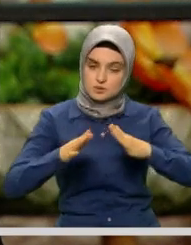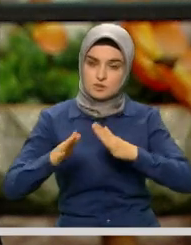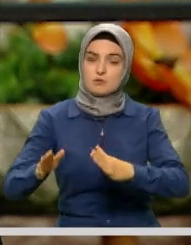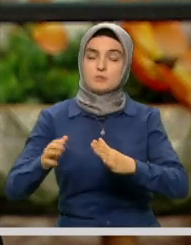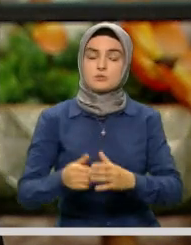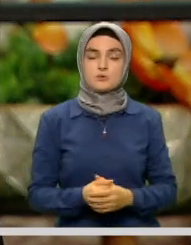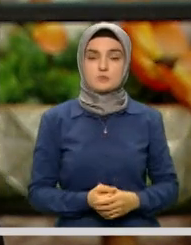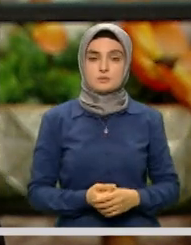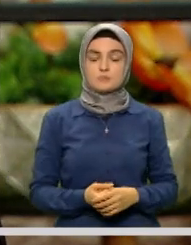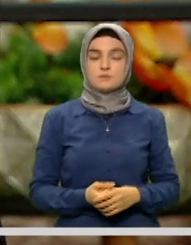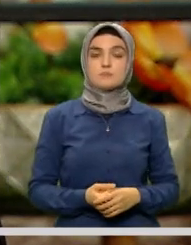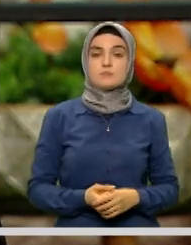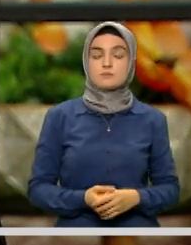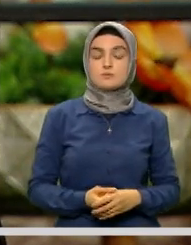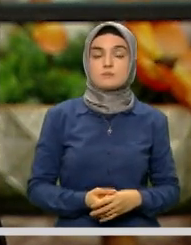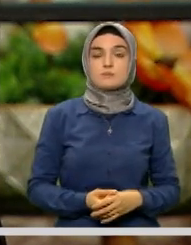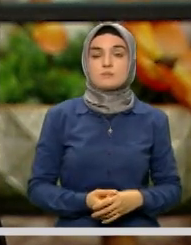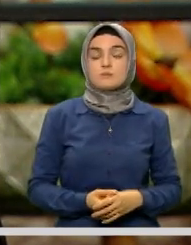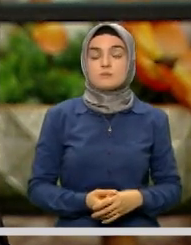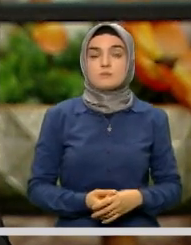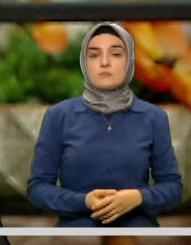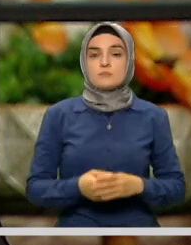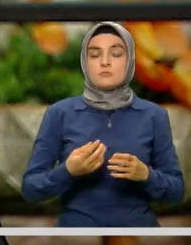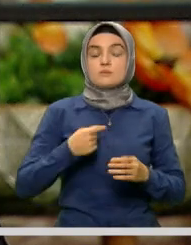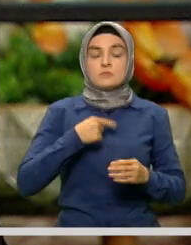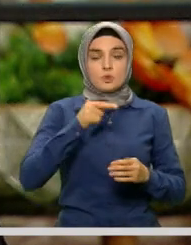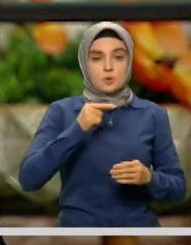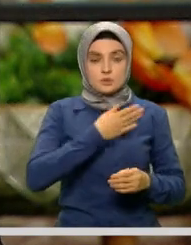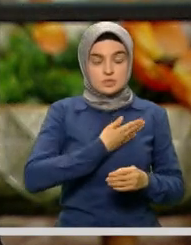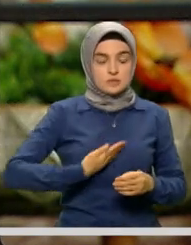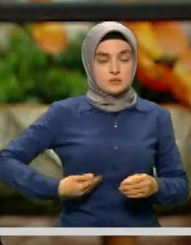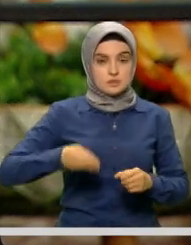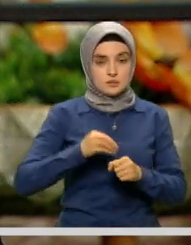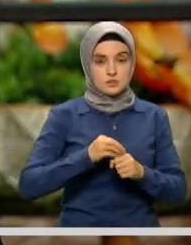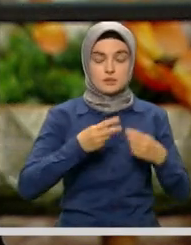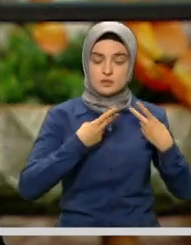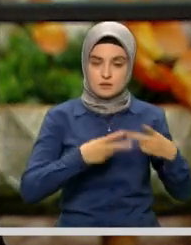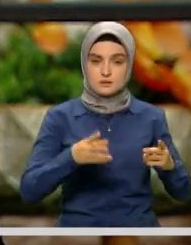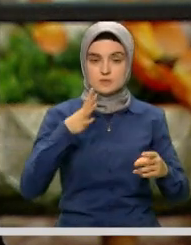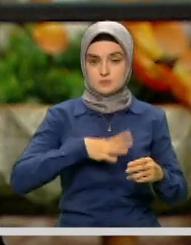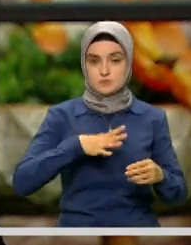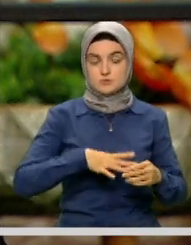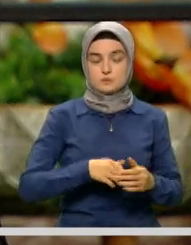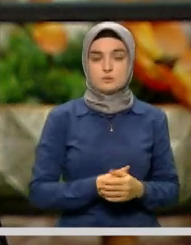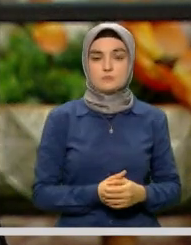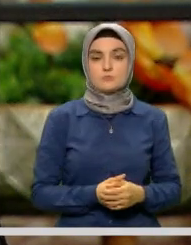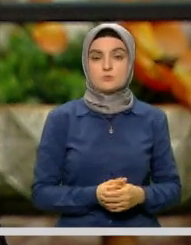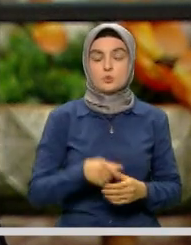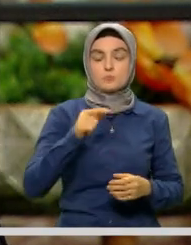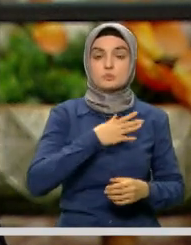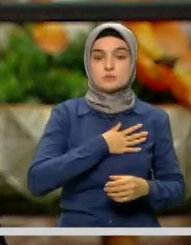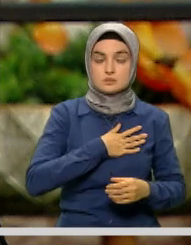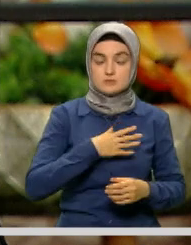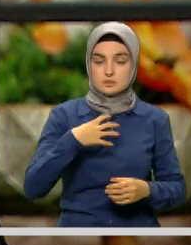şirk işlemekte devam ediyor. Ama ben sırf onu sevdiğim için affedilmesini onun istiyorum. Adına dua ediyorum. Ama yani burada dinin sahibi